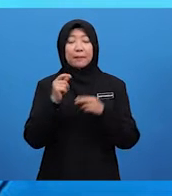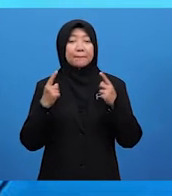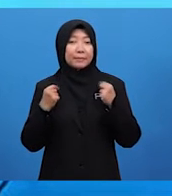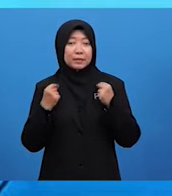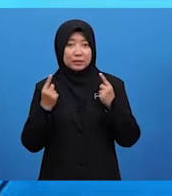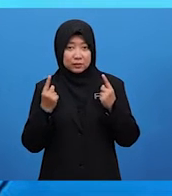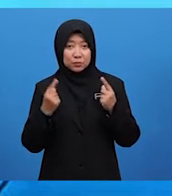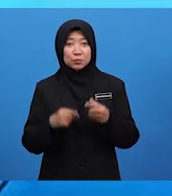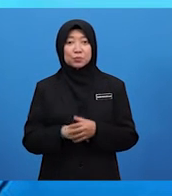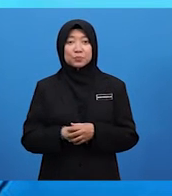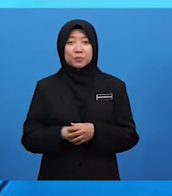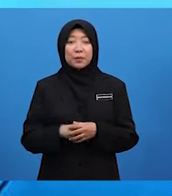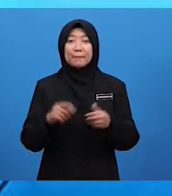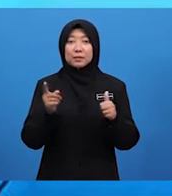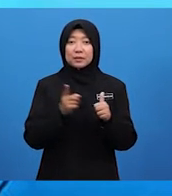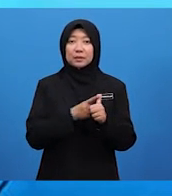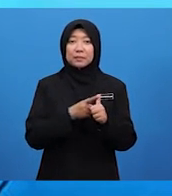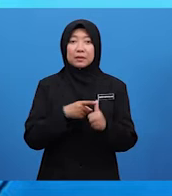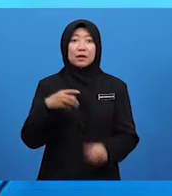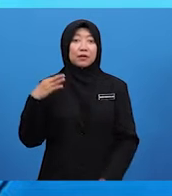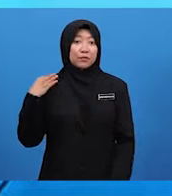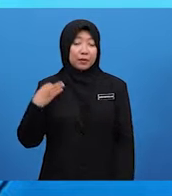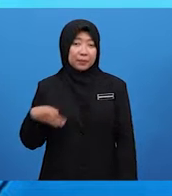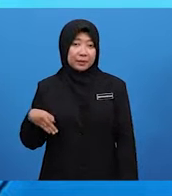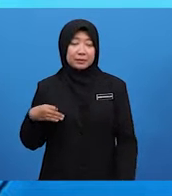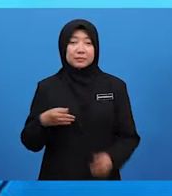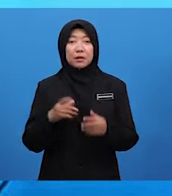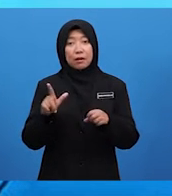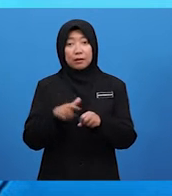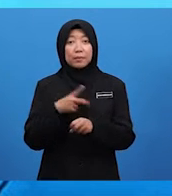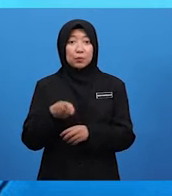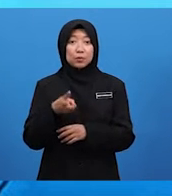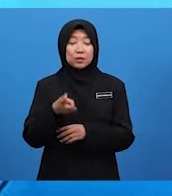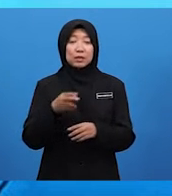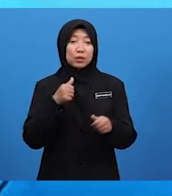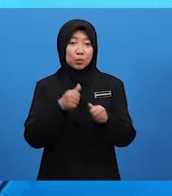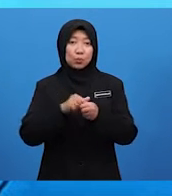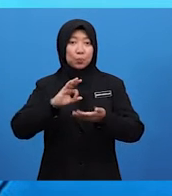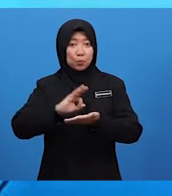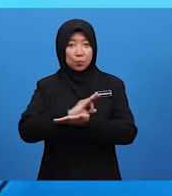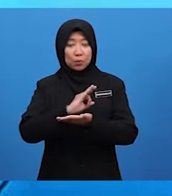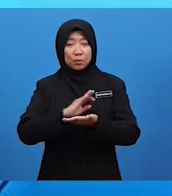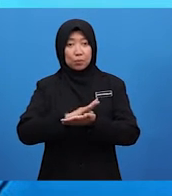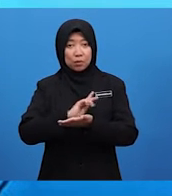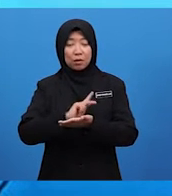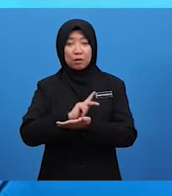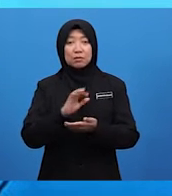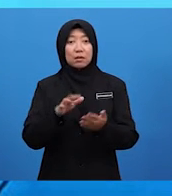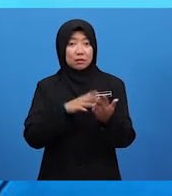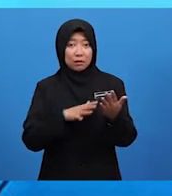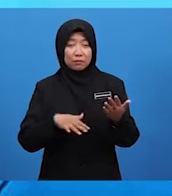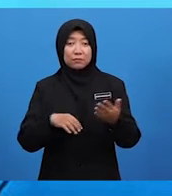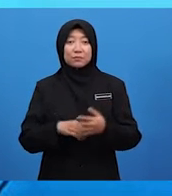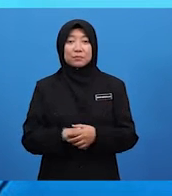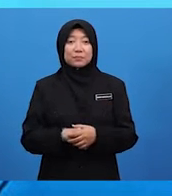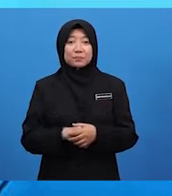adalah pertama, fabrik yang telah lengkap digunting mengikut pola yang telah didraft.